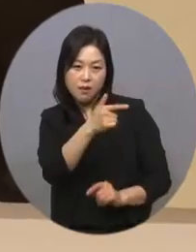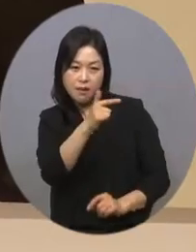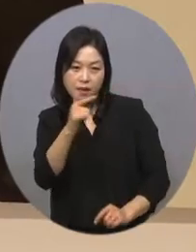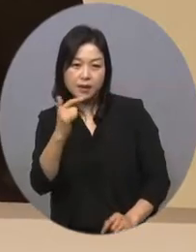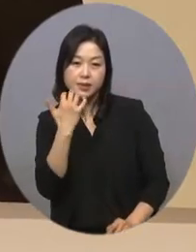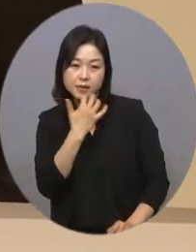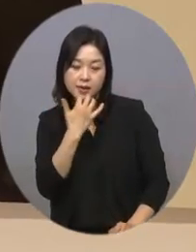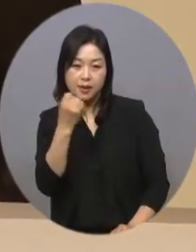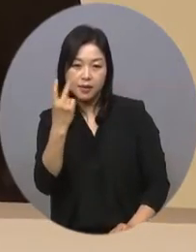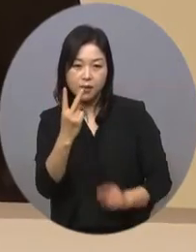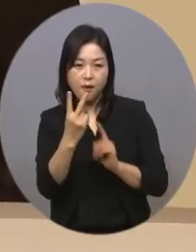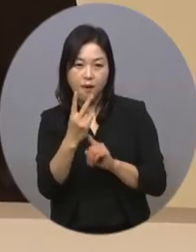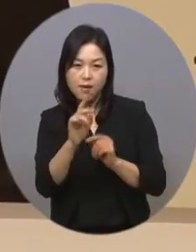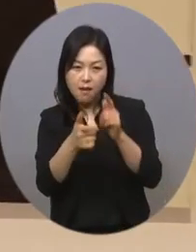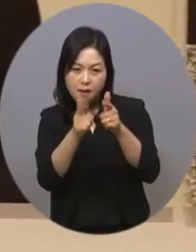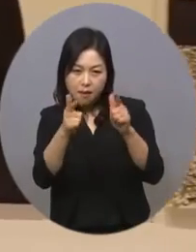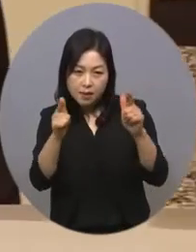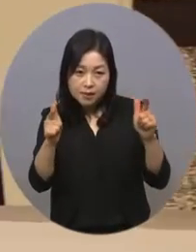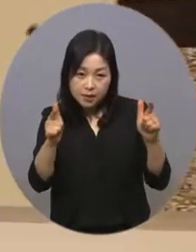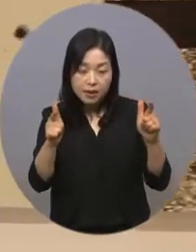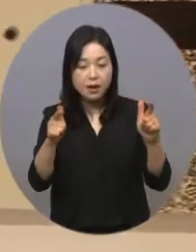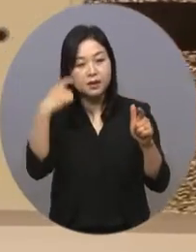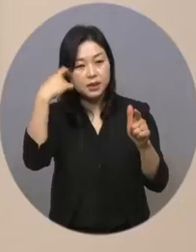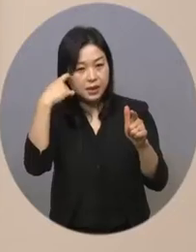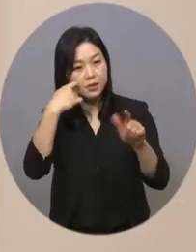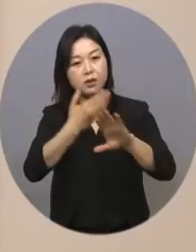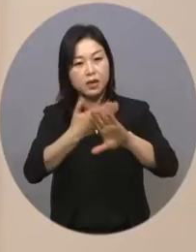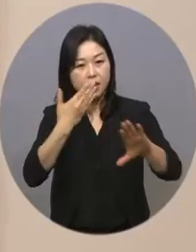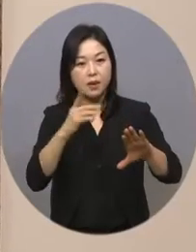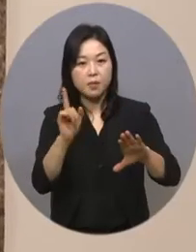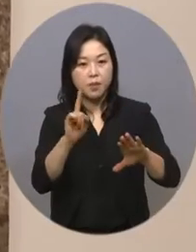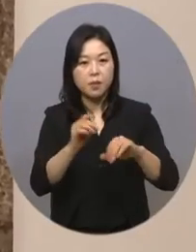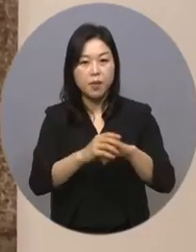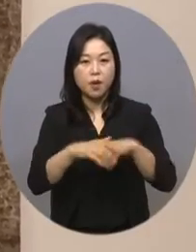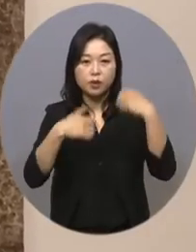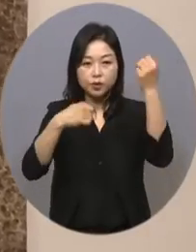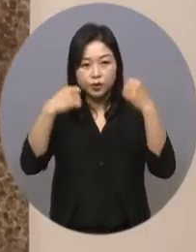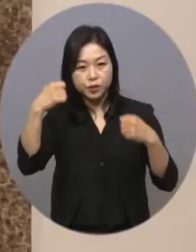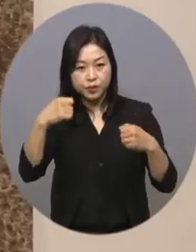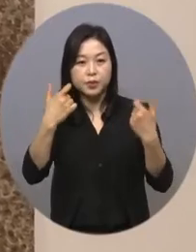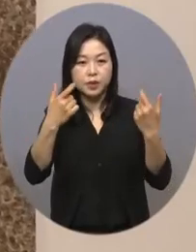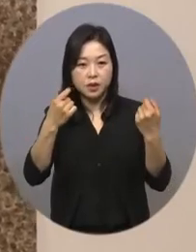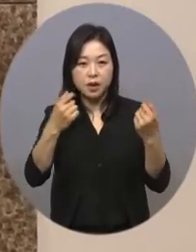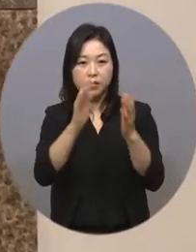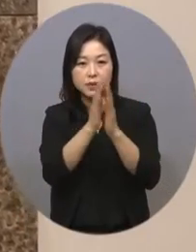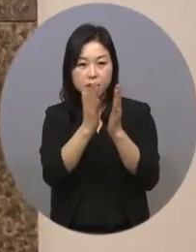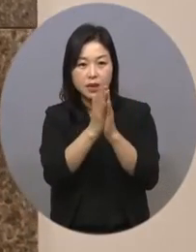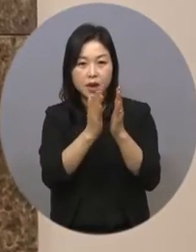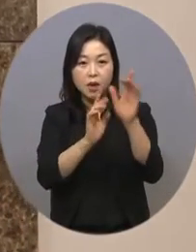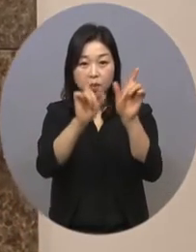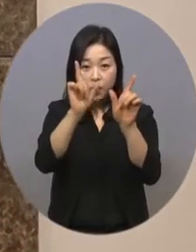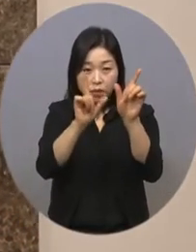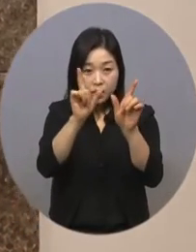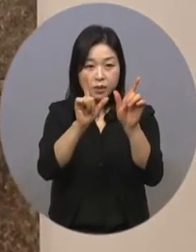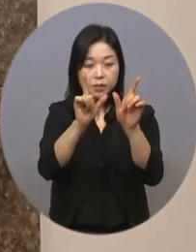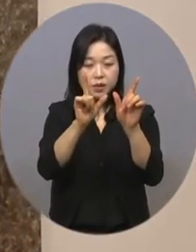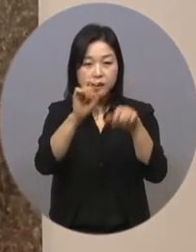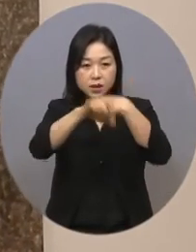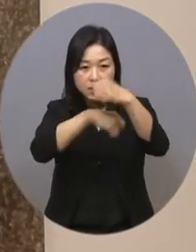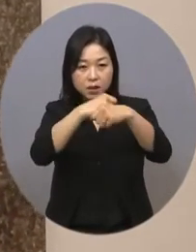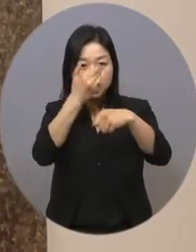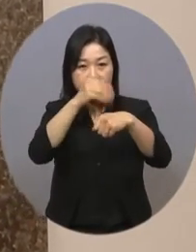풍요로운 구성으로 이루어진 채 까도 와는 달리 마치 춤을 추듯 날아다니는 책의 모습은 자유롭지만